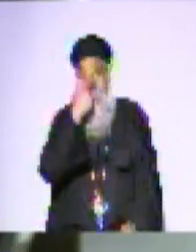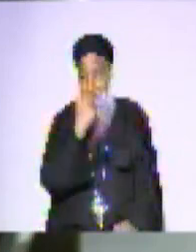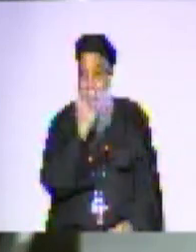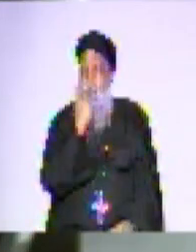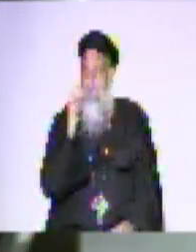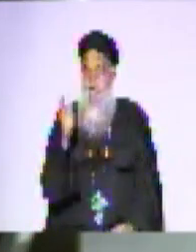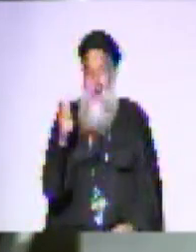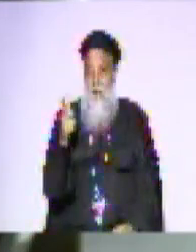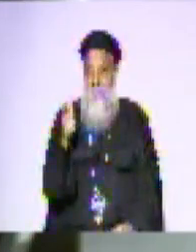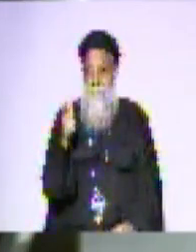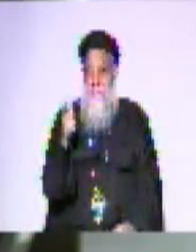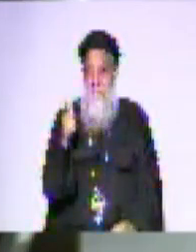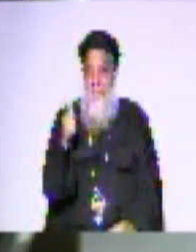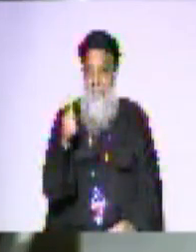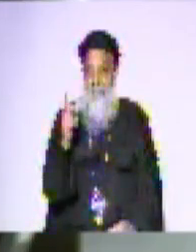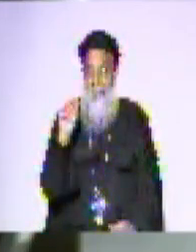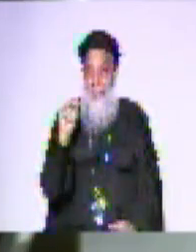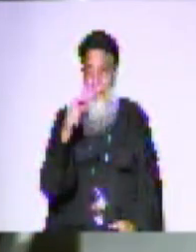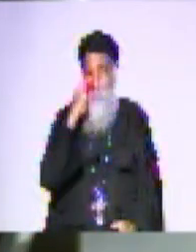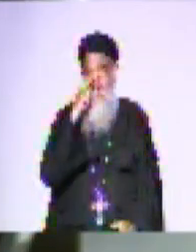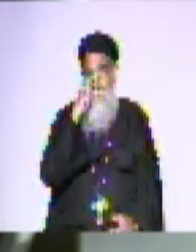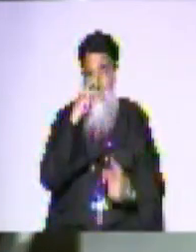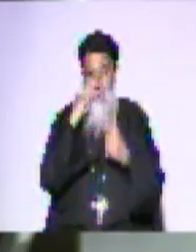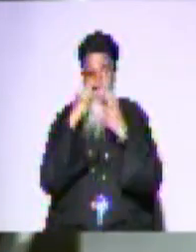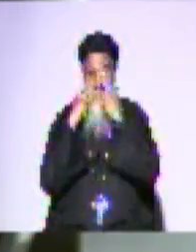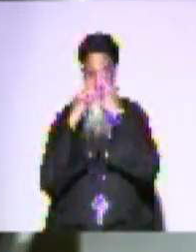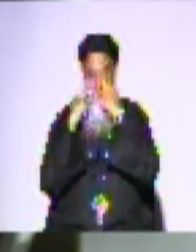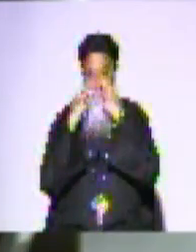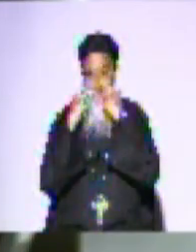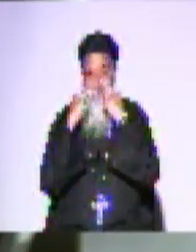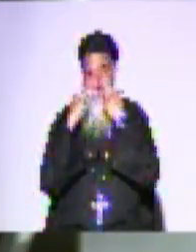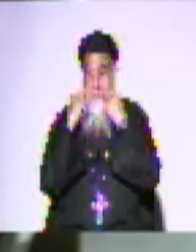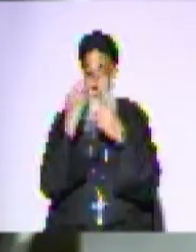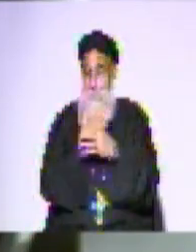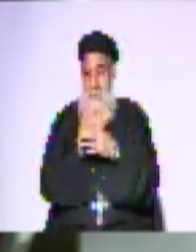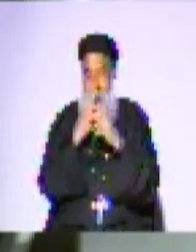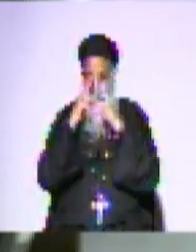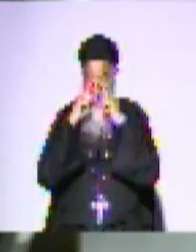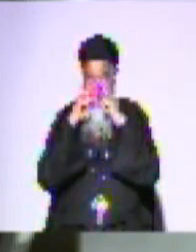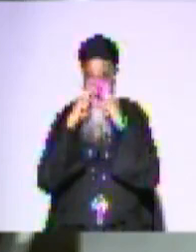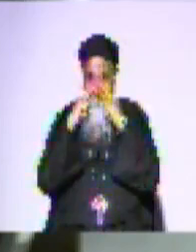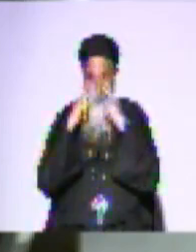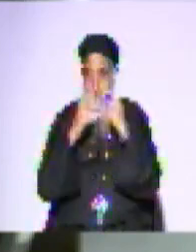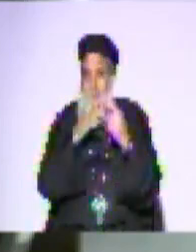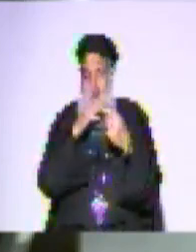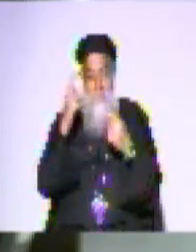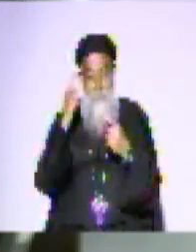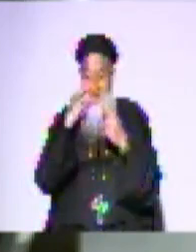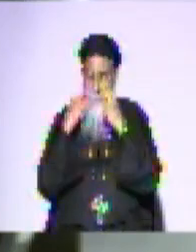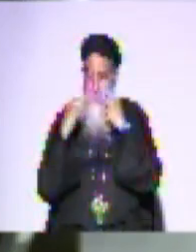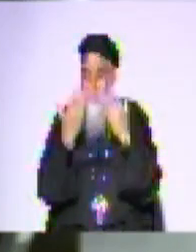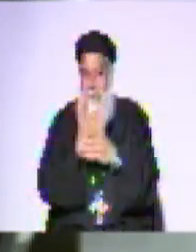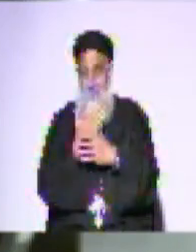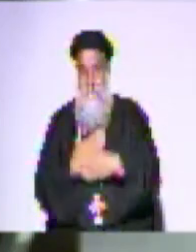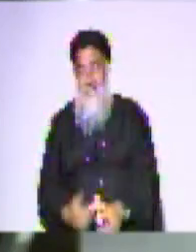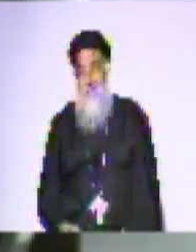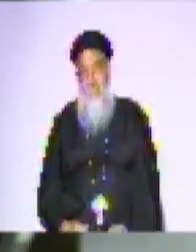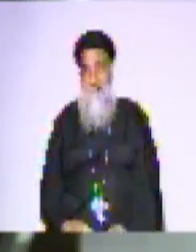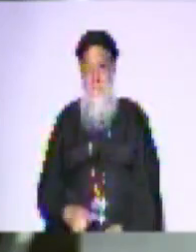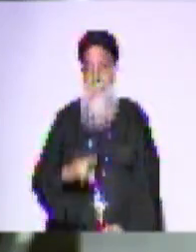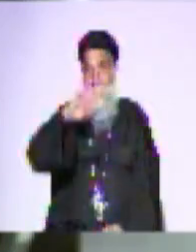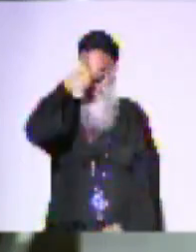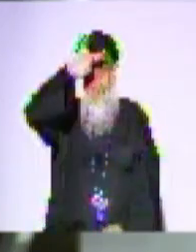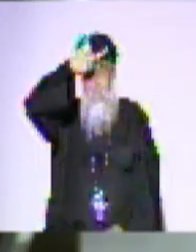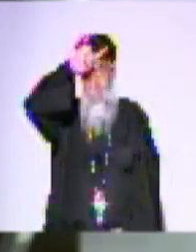بيغلط بكى، فقالوا له لماذا تبكي يا أبانا؟ قال لهم